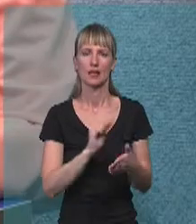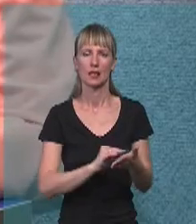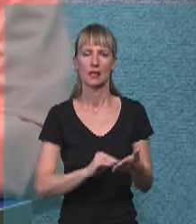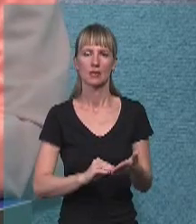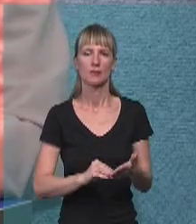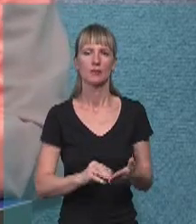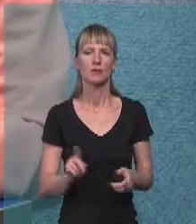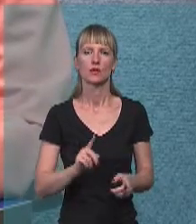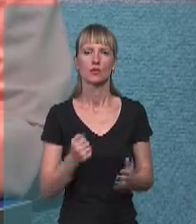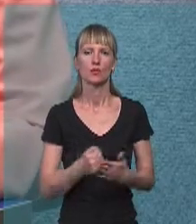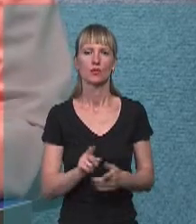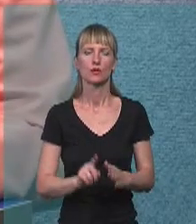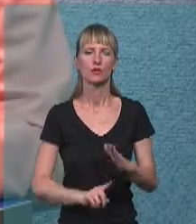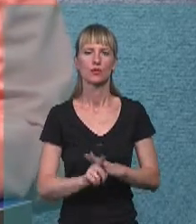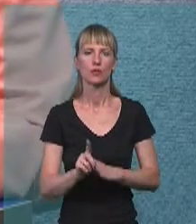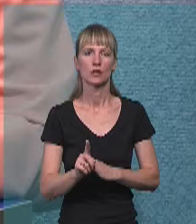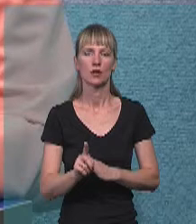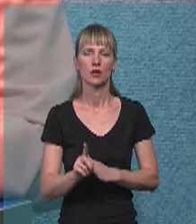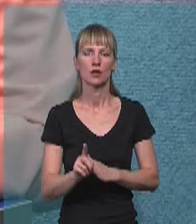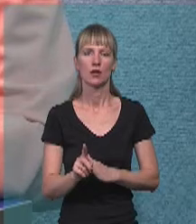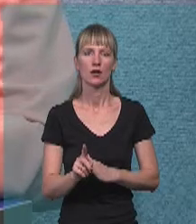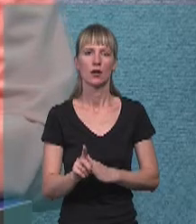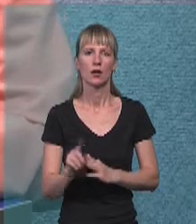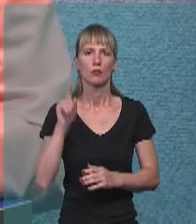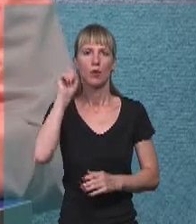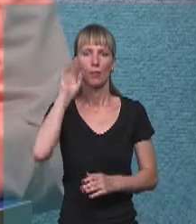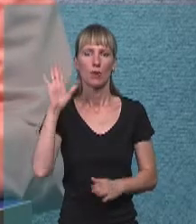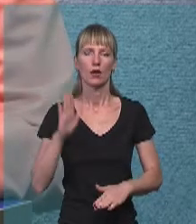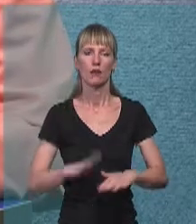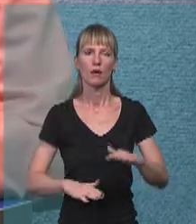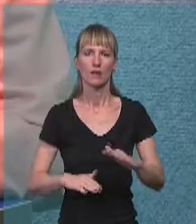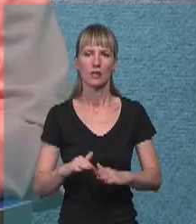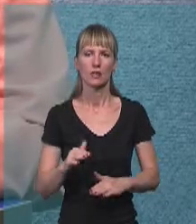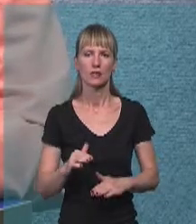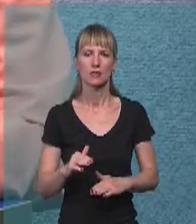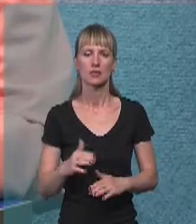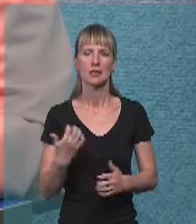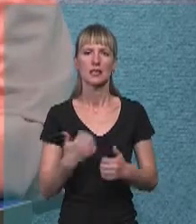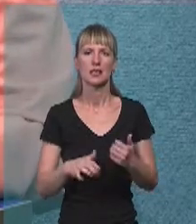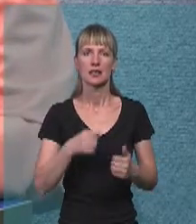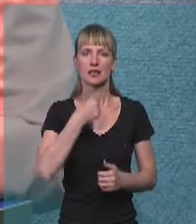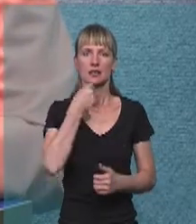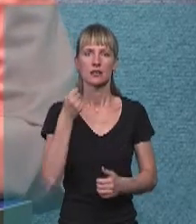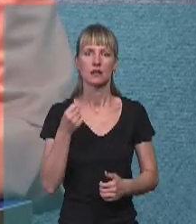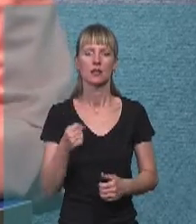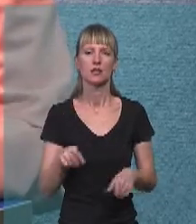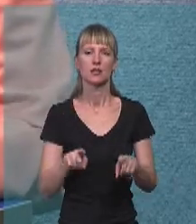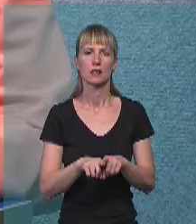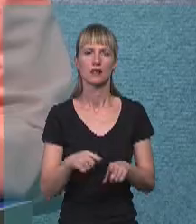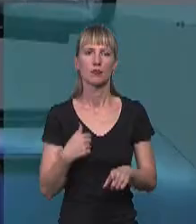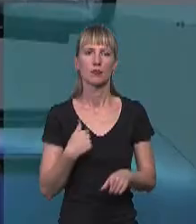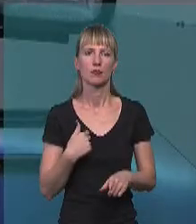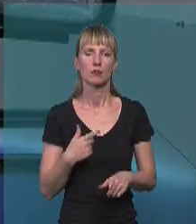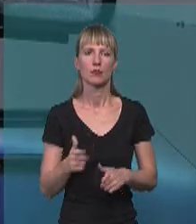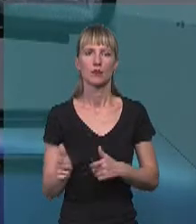І от щодо того, що ви розпочинали казати, які найпопулярніші професії, от серед старшокласників також ми підготували на